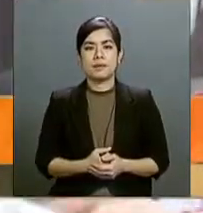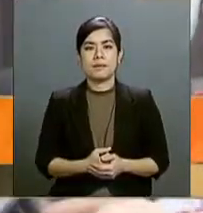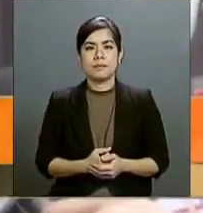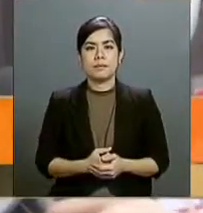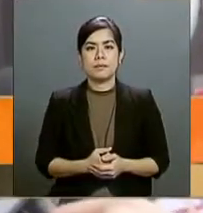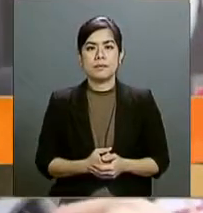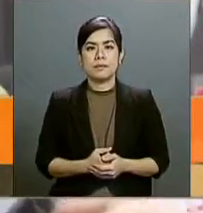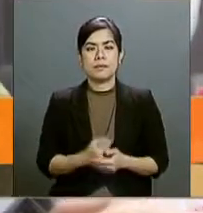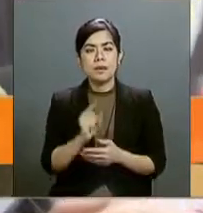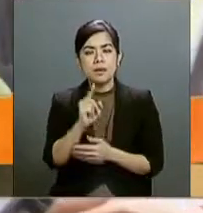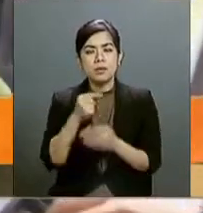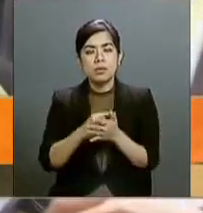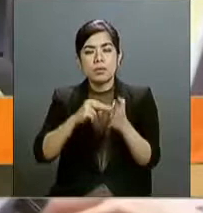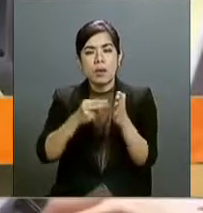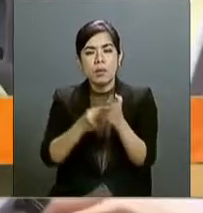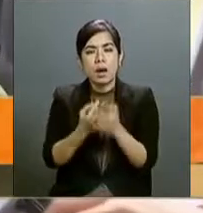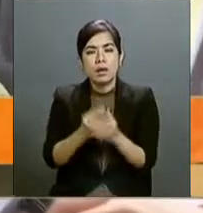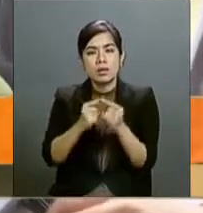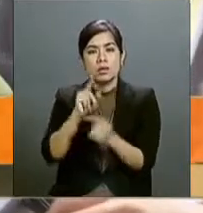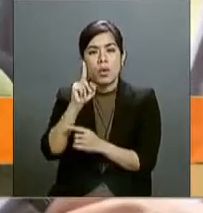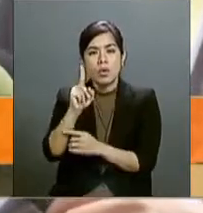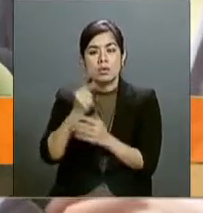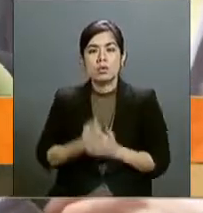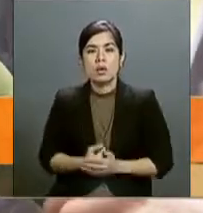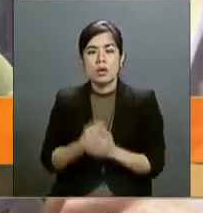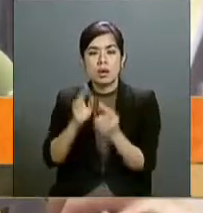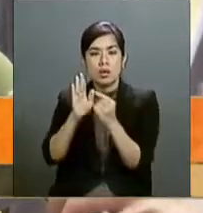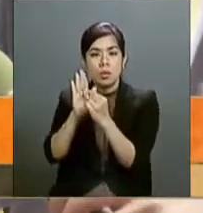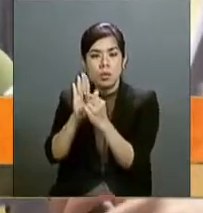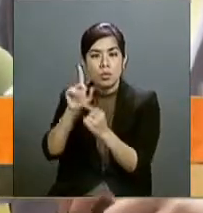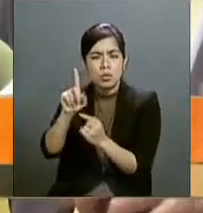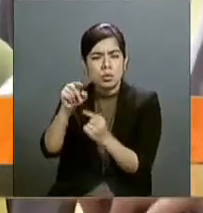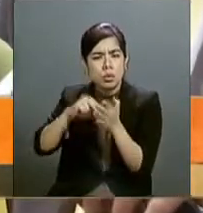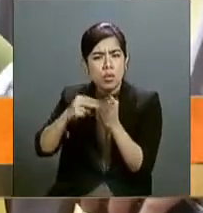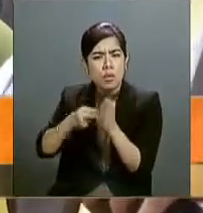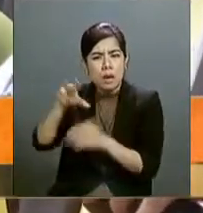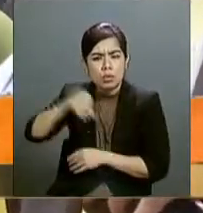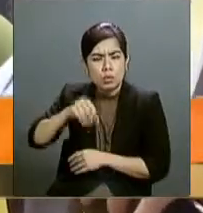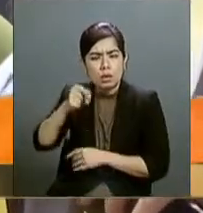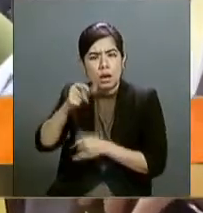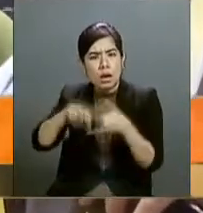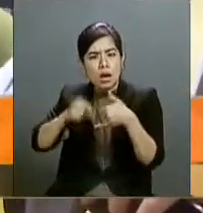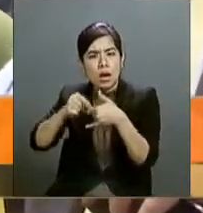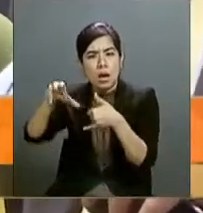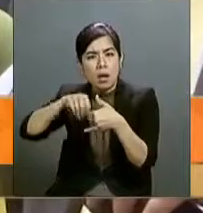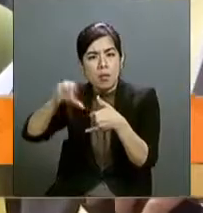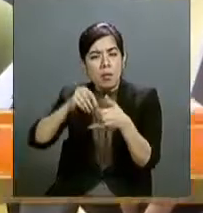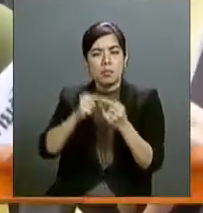นี ้ดูดอะไรใครดูดมาโอ้บอกไปตั้งหลายทีแล้วไม่มีการดูดเดินเลยโ